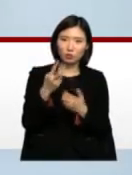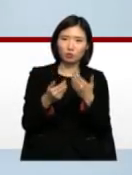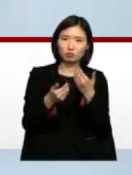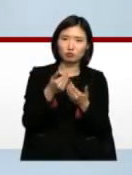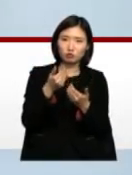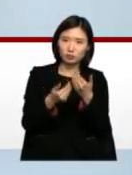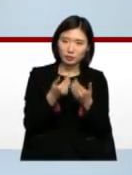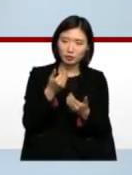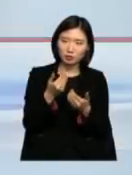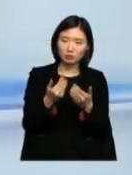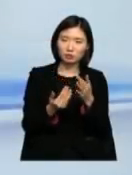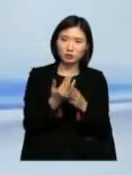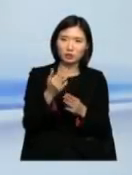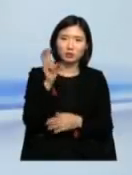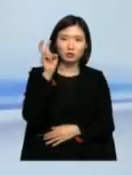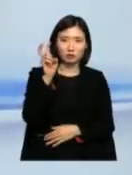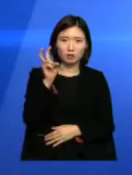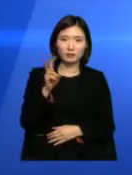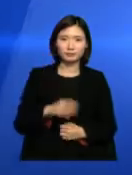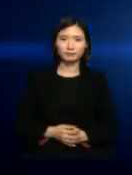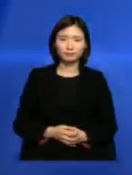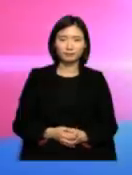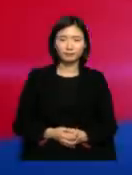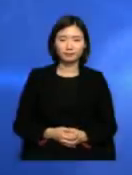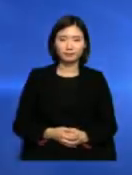여지도 남았습니다. 박용 기자입니다.